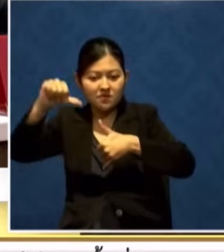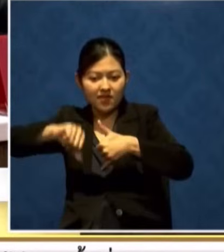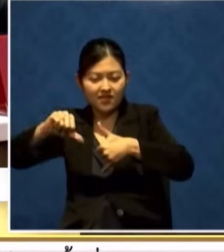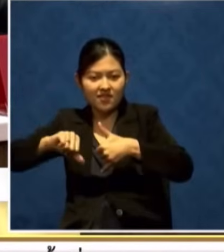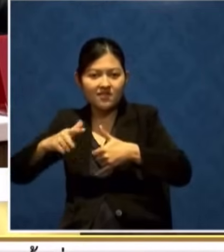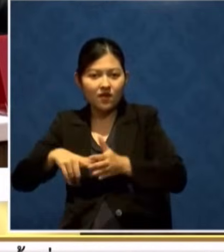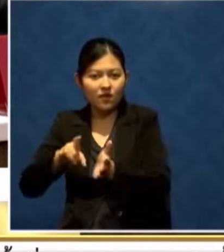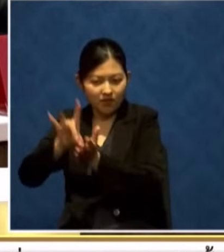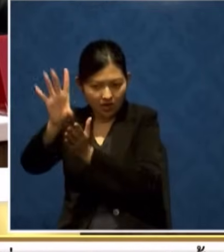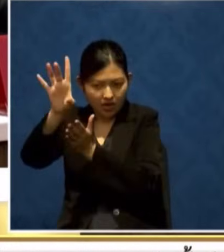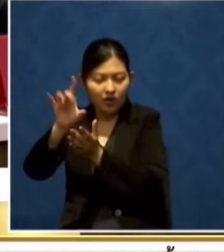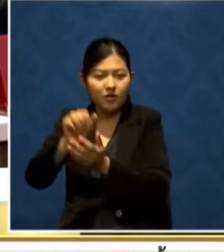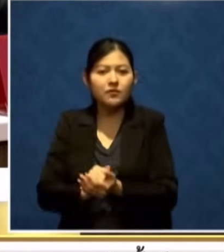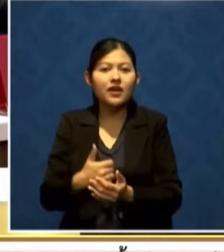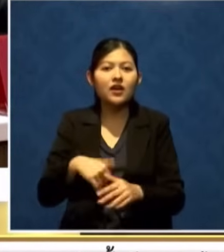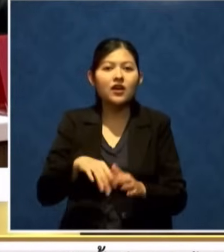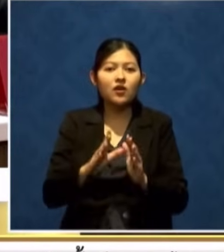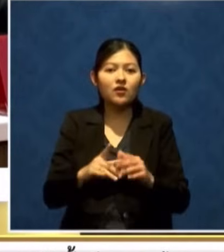ความขัดแย้งตั้งหลายทั้งปวงจะปกปิดไม่ได้